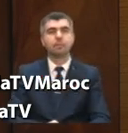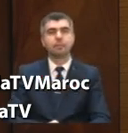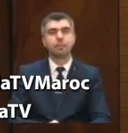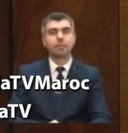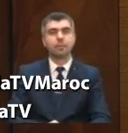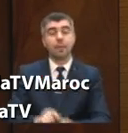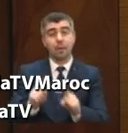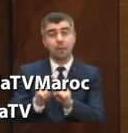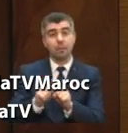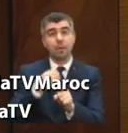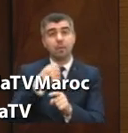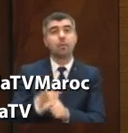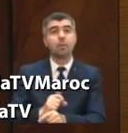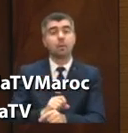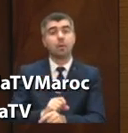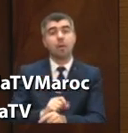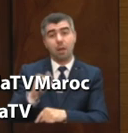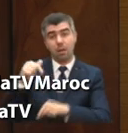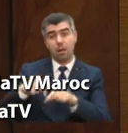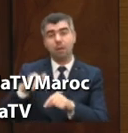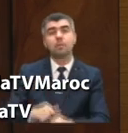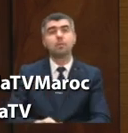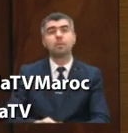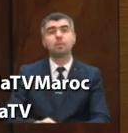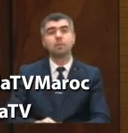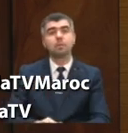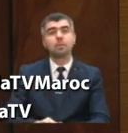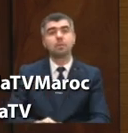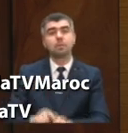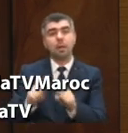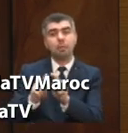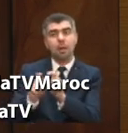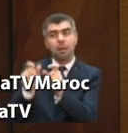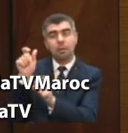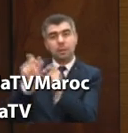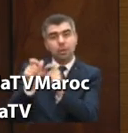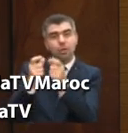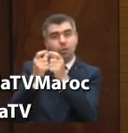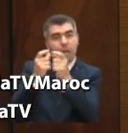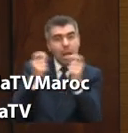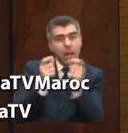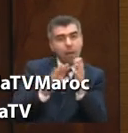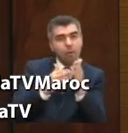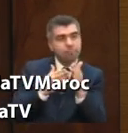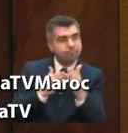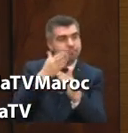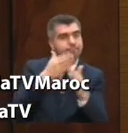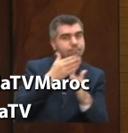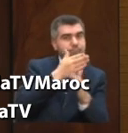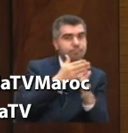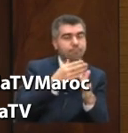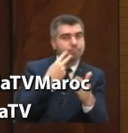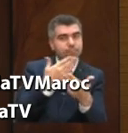للمؤسسات الخاضعة لتفتيش الشغل بما في ذلك المؤسسات التي تأثرت بهذه الأزمة أو تلك المحتمل